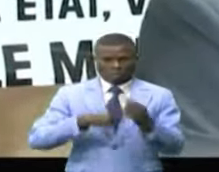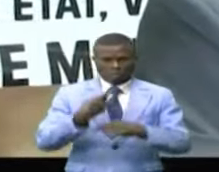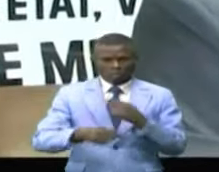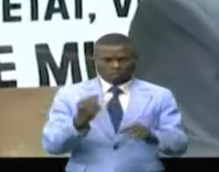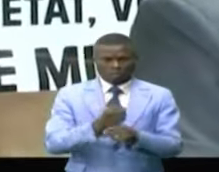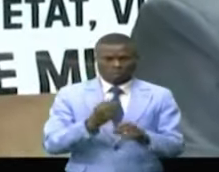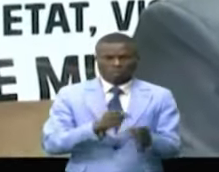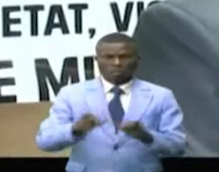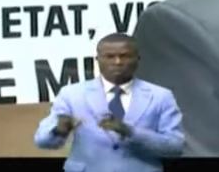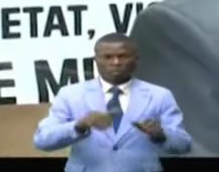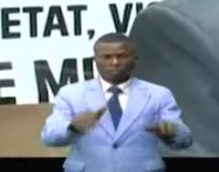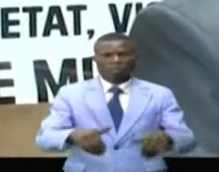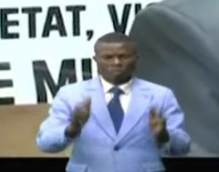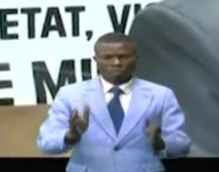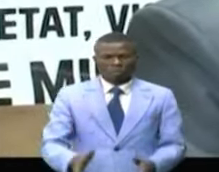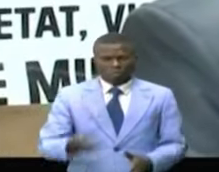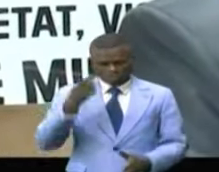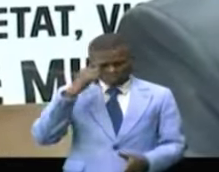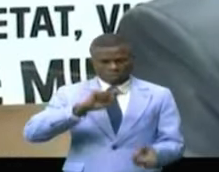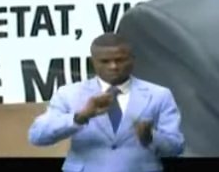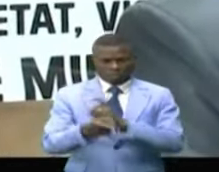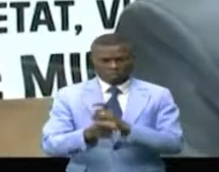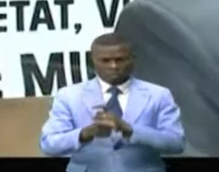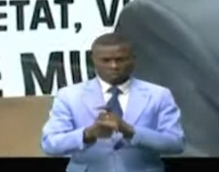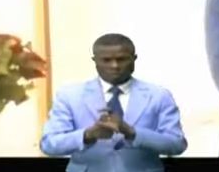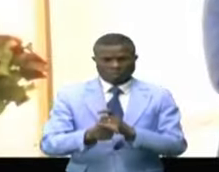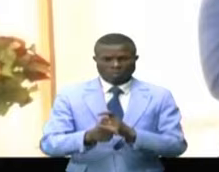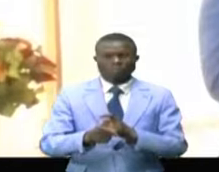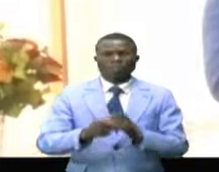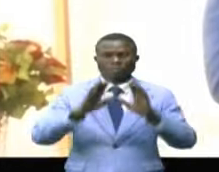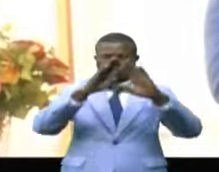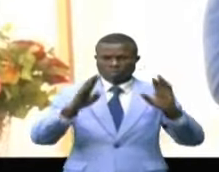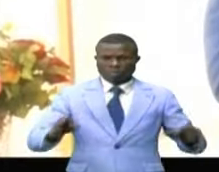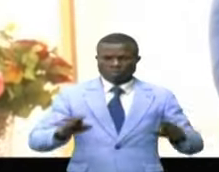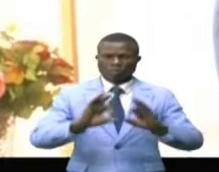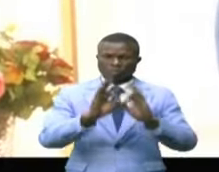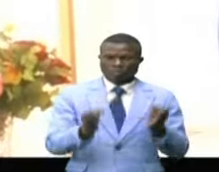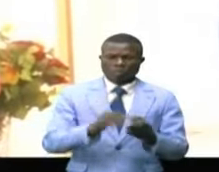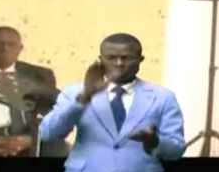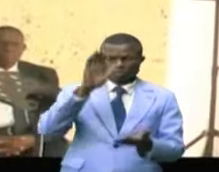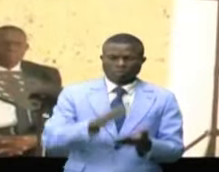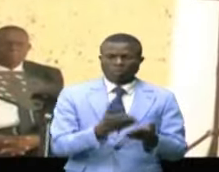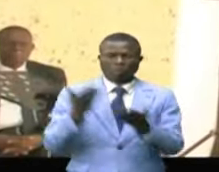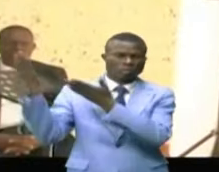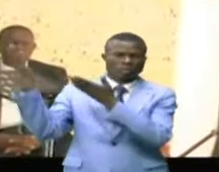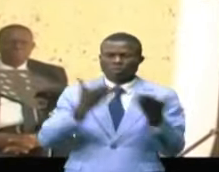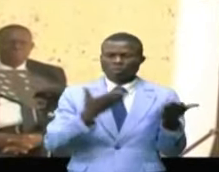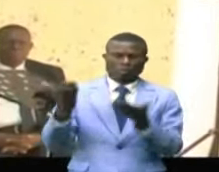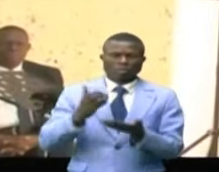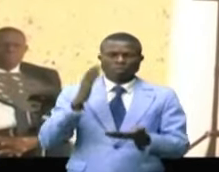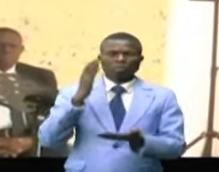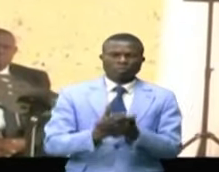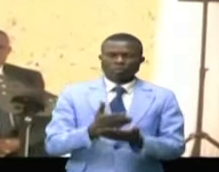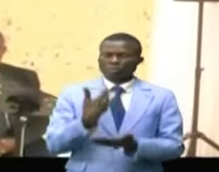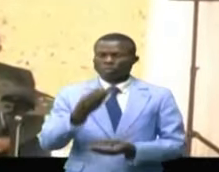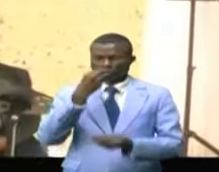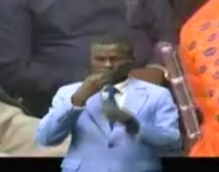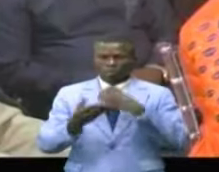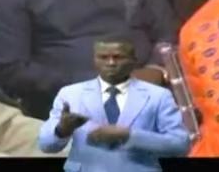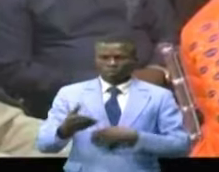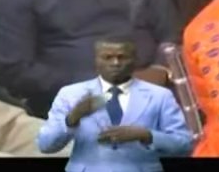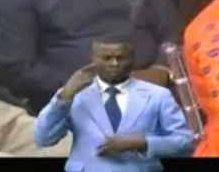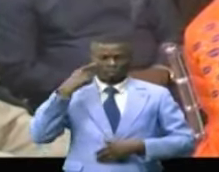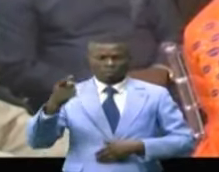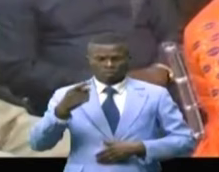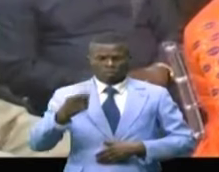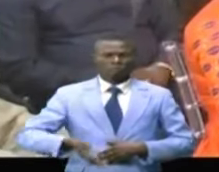principales filières agricoles pour améliorer les revenus des ménages et réduire les importations des produits vivriers de base estimés